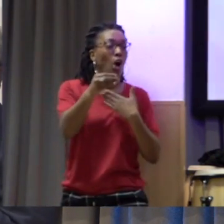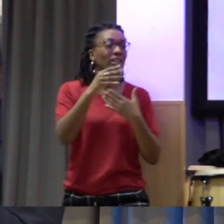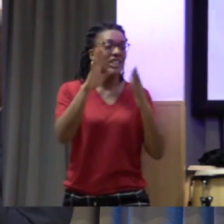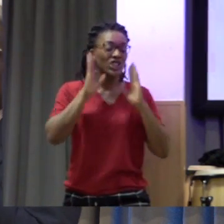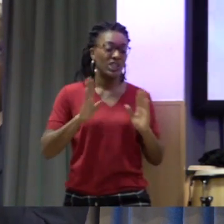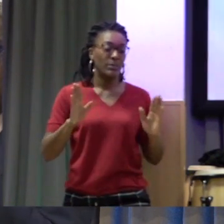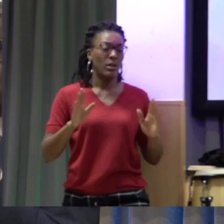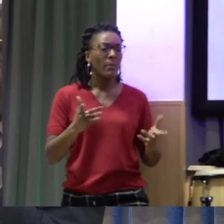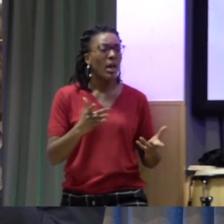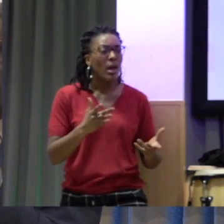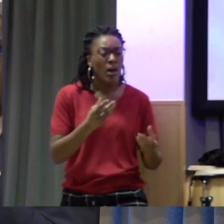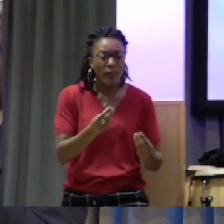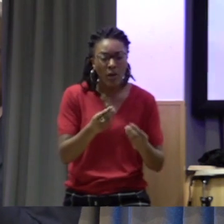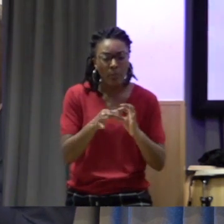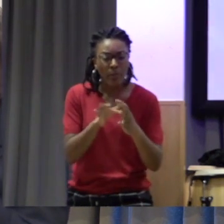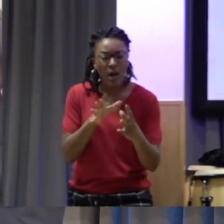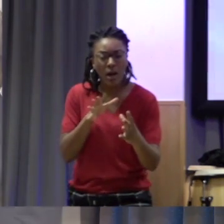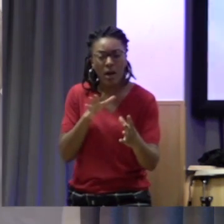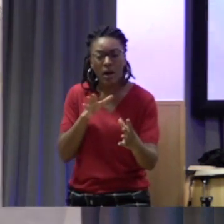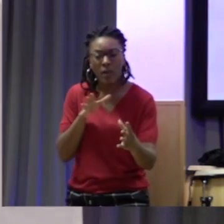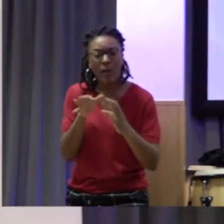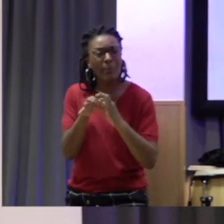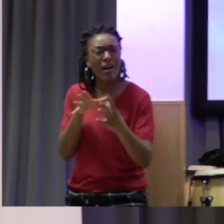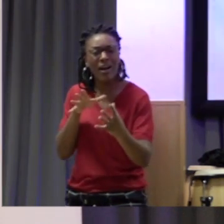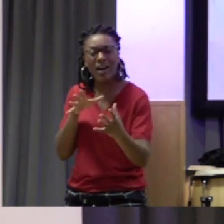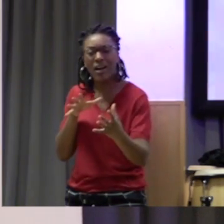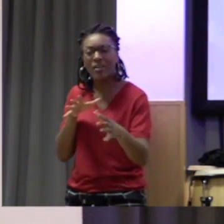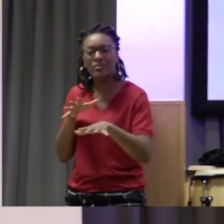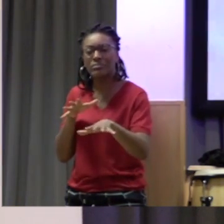ils se sont éloignés de moi, de ceux qui